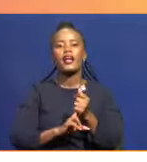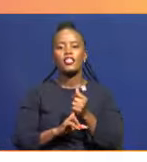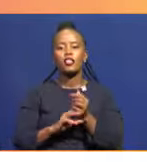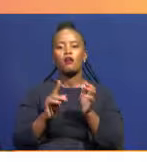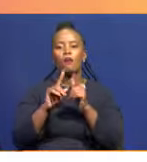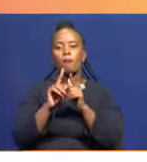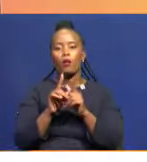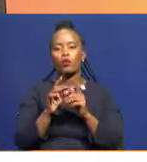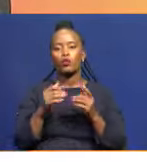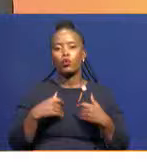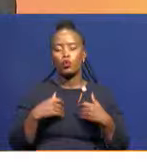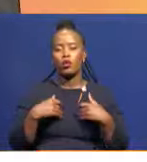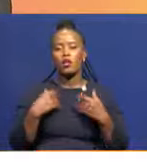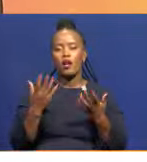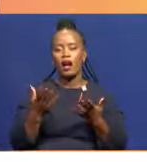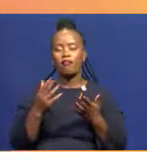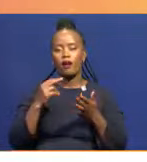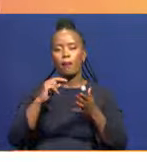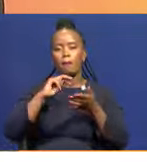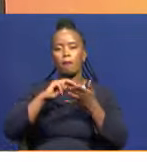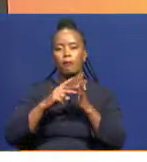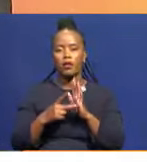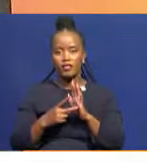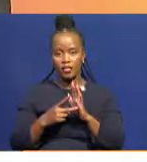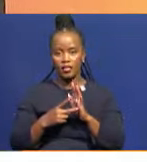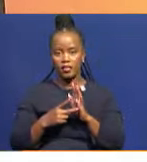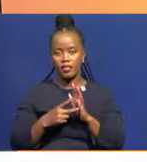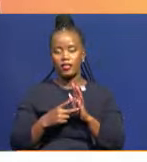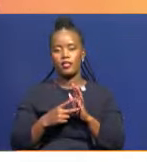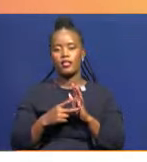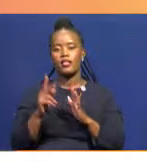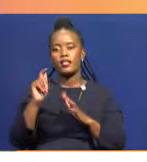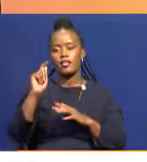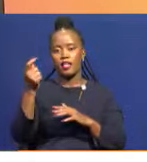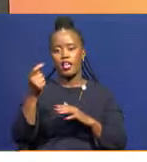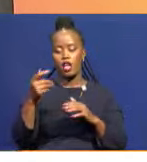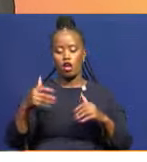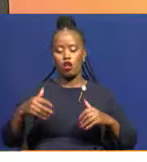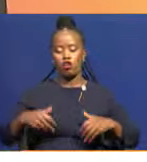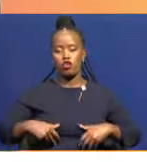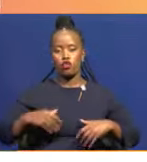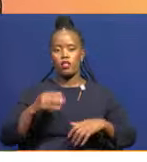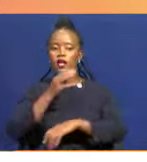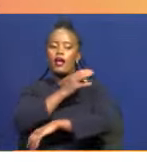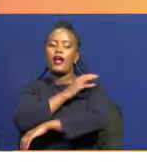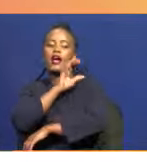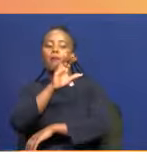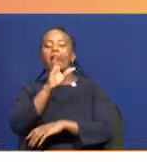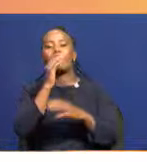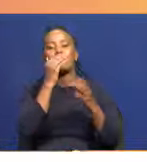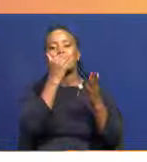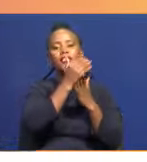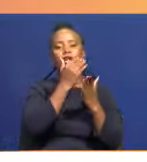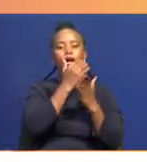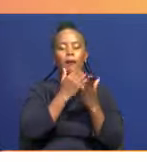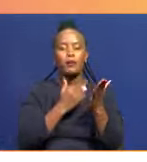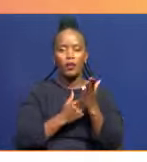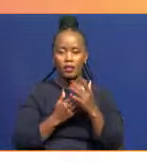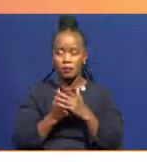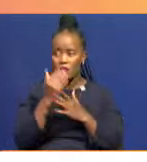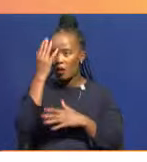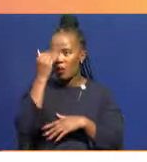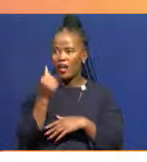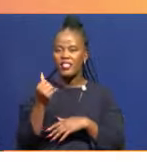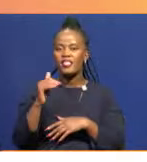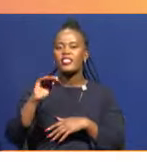hii a project inaitwa Kenya Youth Empowerment Program. Kwa sababu katika mitaa